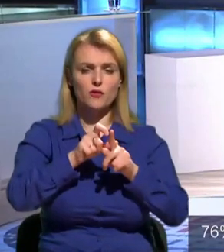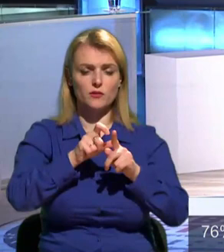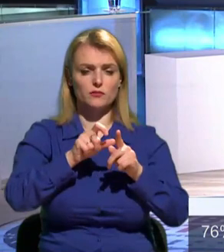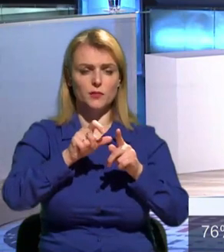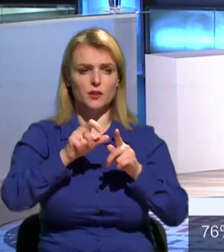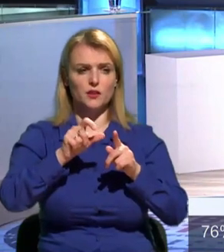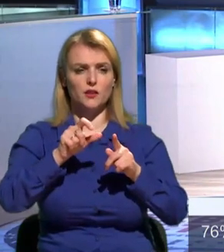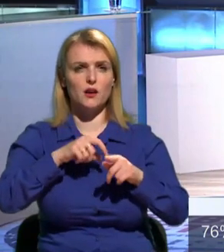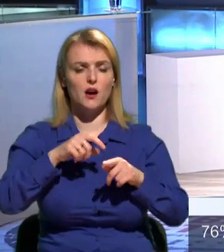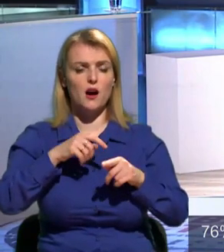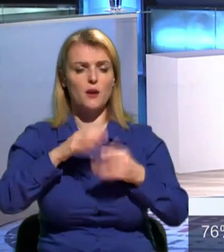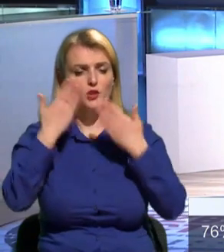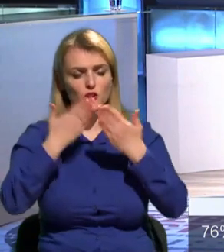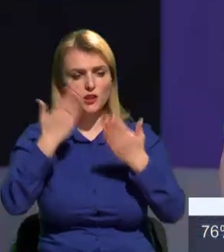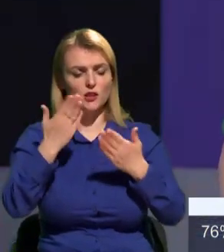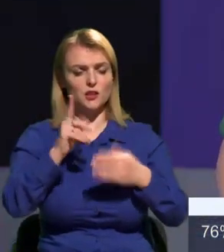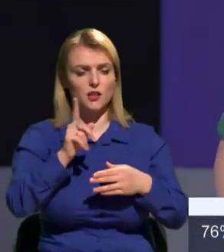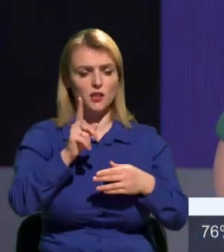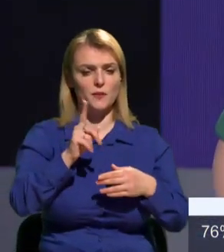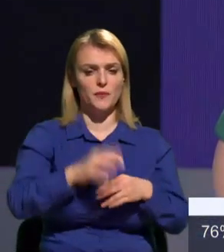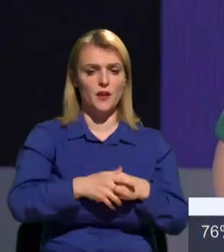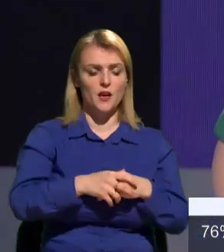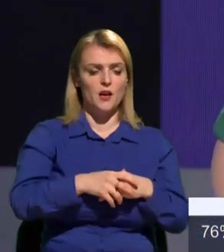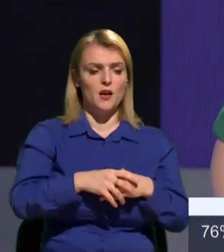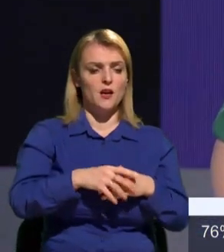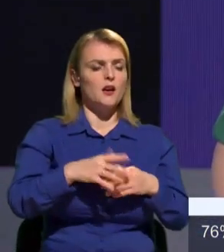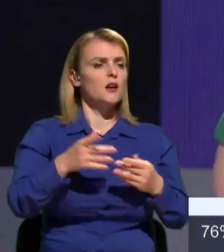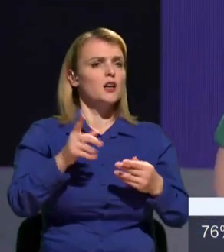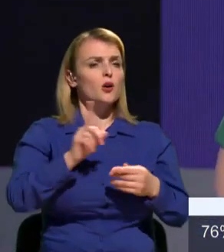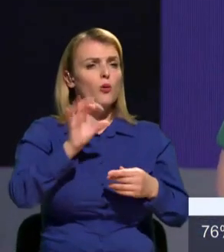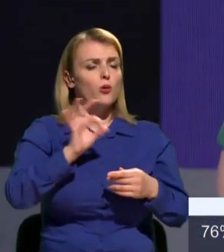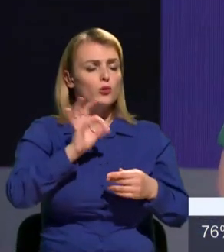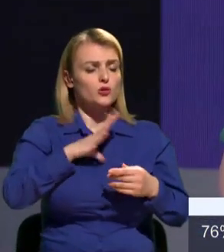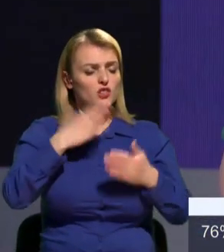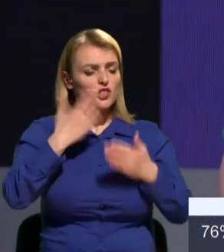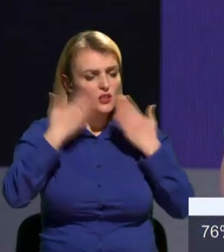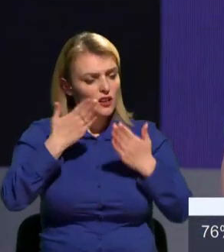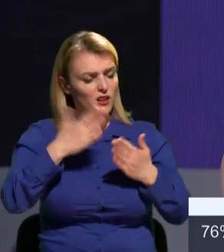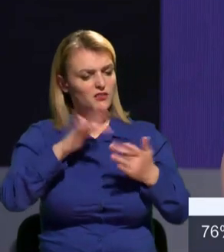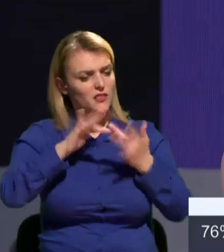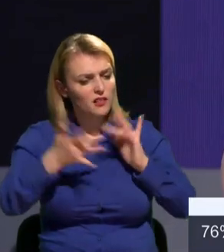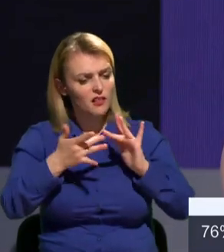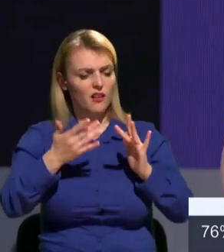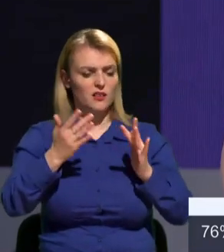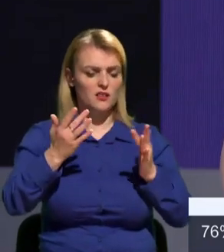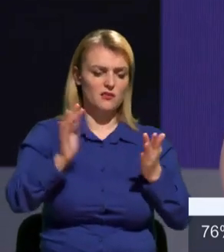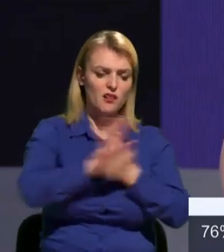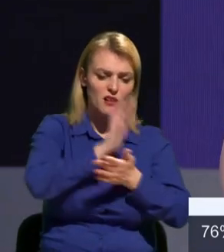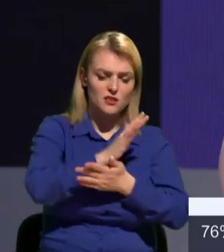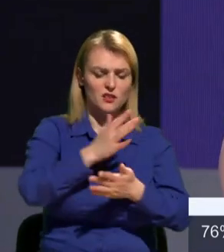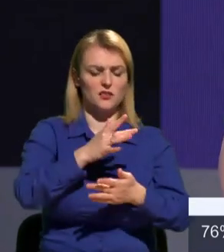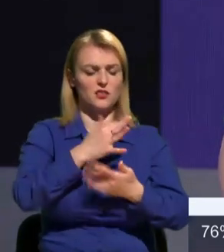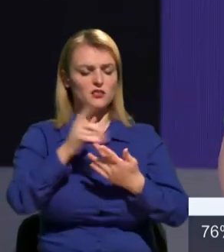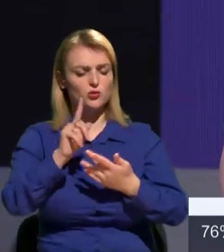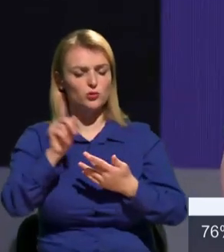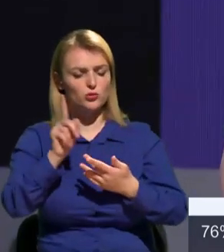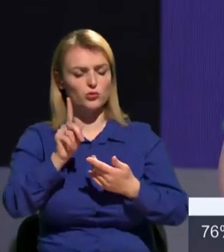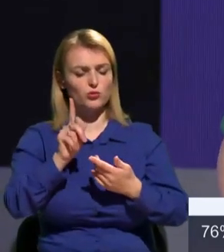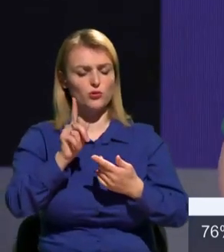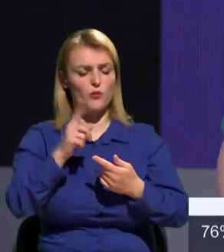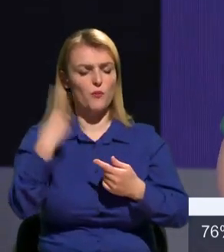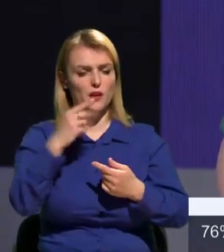primul tur, a fost că alegerile vor fi falsificate. Totuși, am văzut că demersuri în acest sens nu au fost,